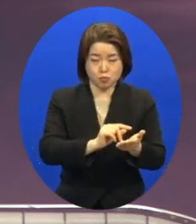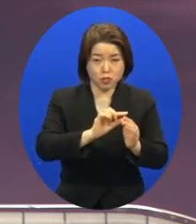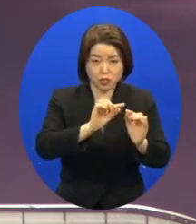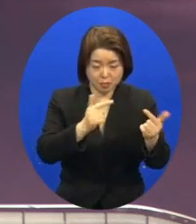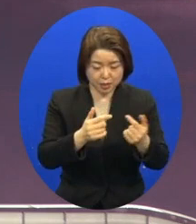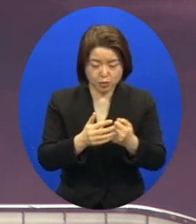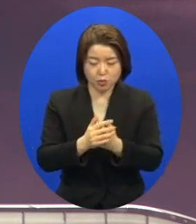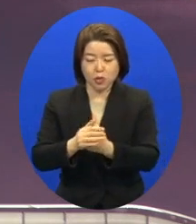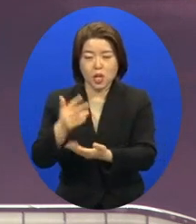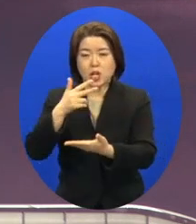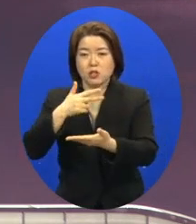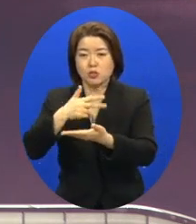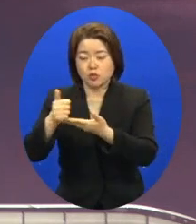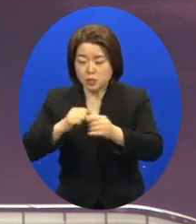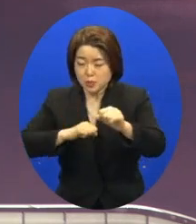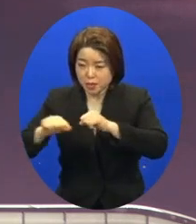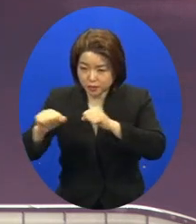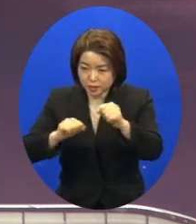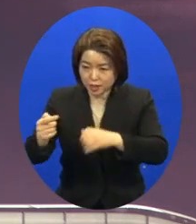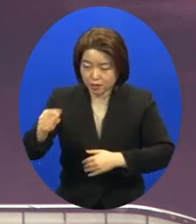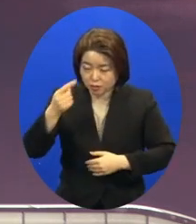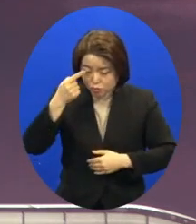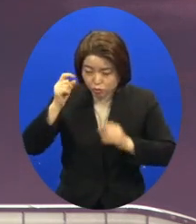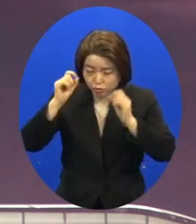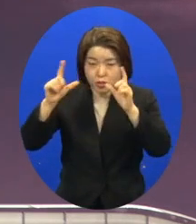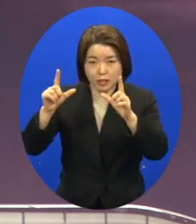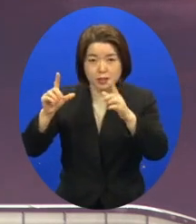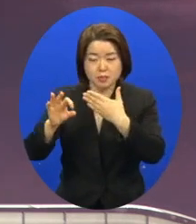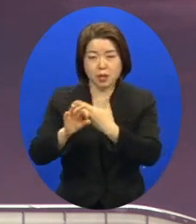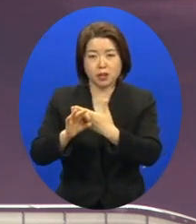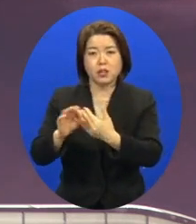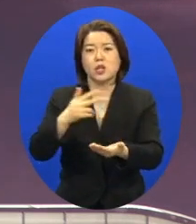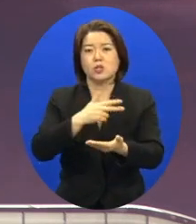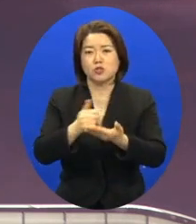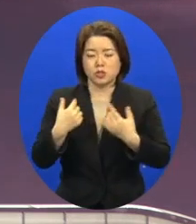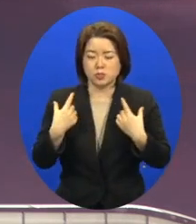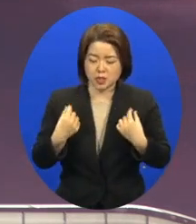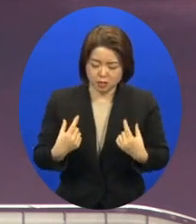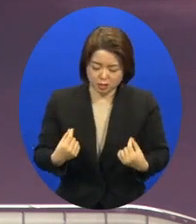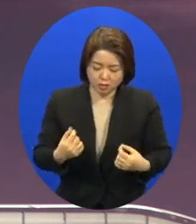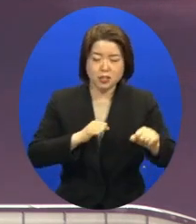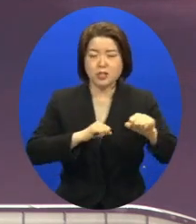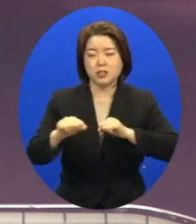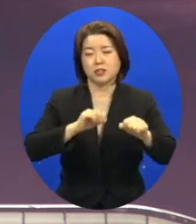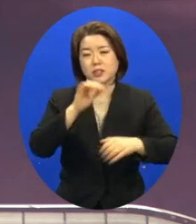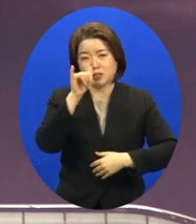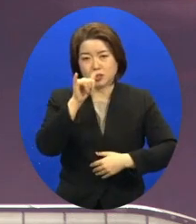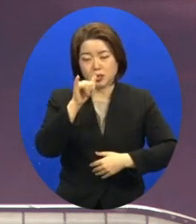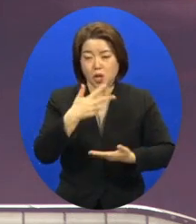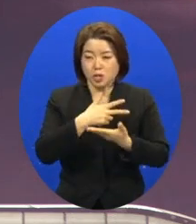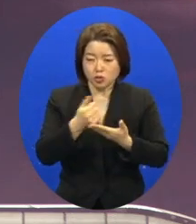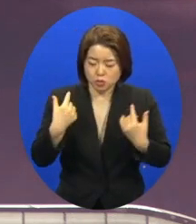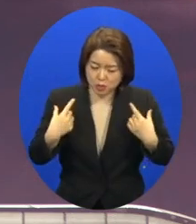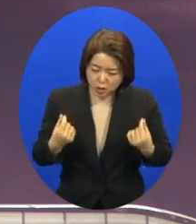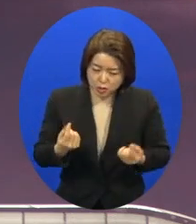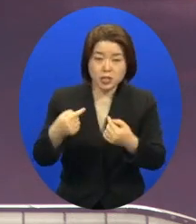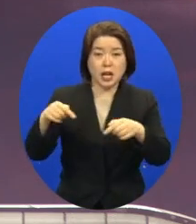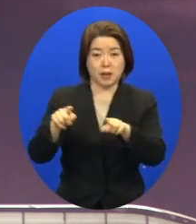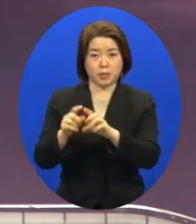역사하시는 것에 눈이 뜨이면 주님이 여전히 역사하시네? 주님이 여전히 함께